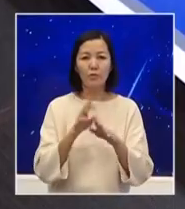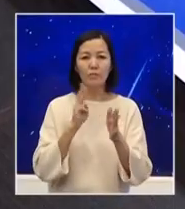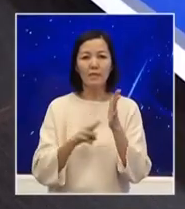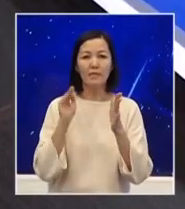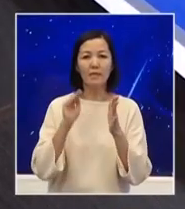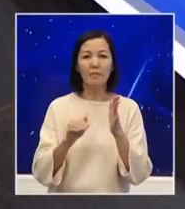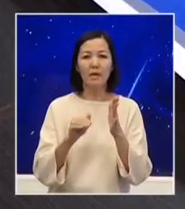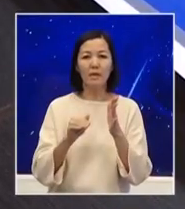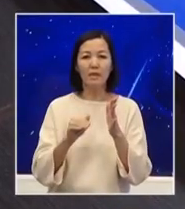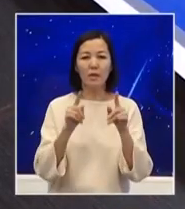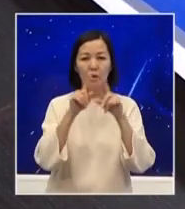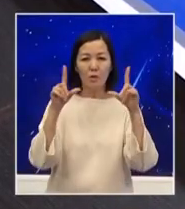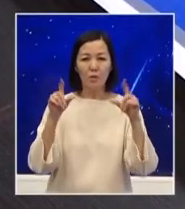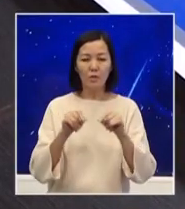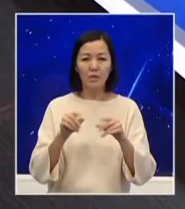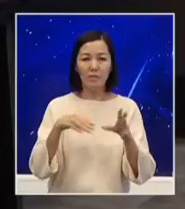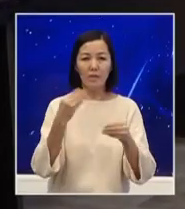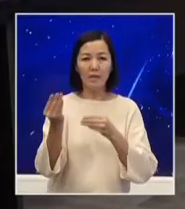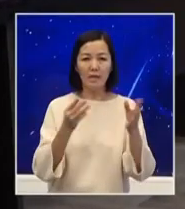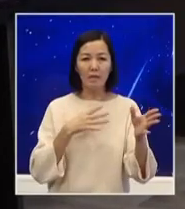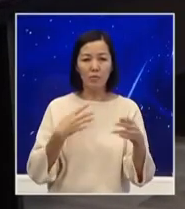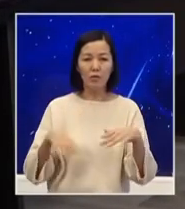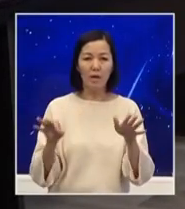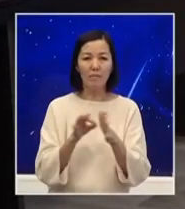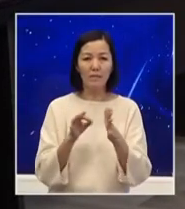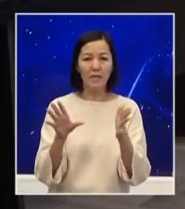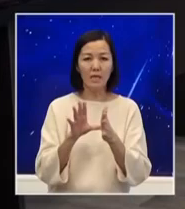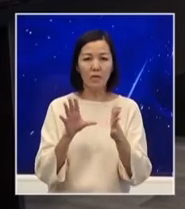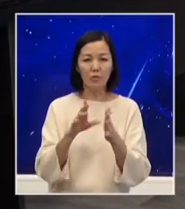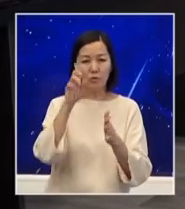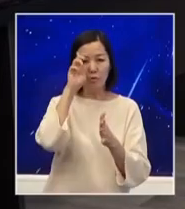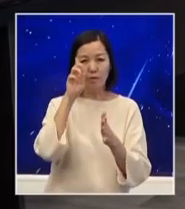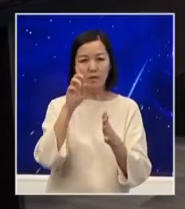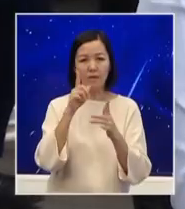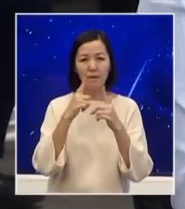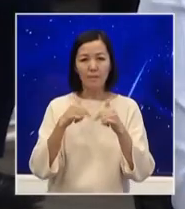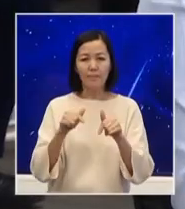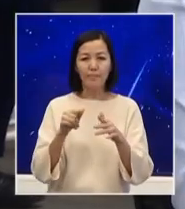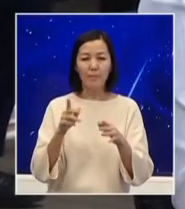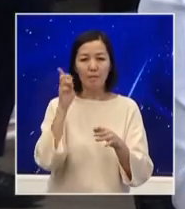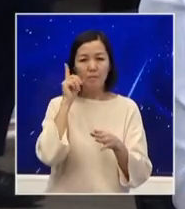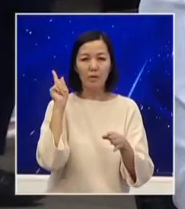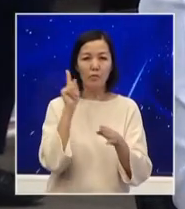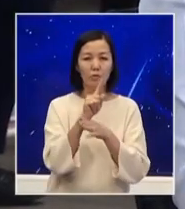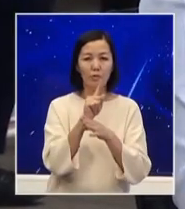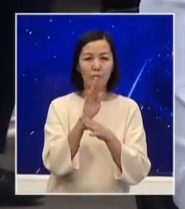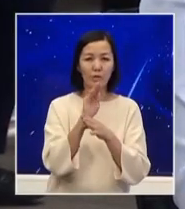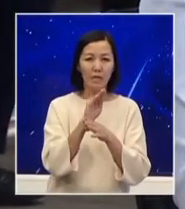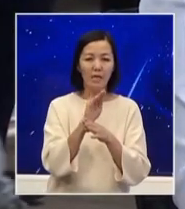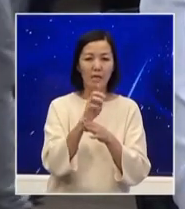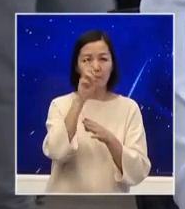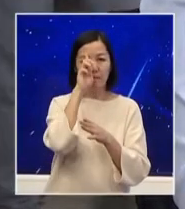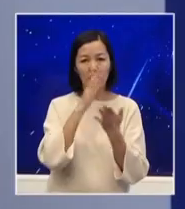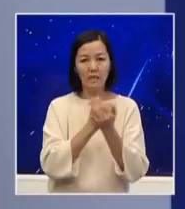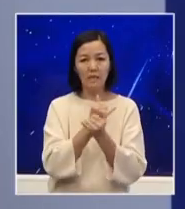өткізген. 80 мың үлестірмелі қағаз парақшасын таратқан. Мұндағы мақсат электронды үкімет порталын мобильдік қосымшалар арқылы